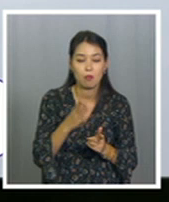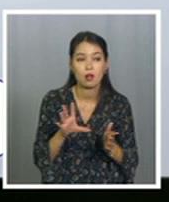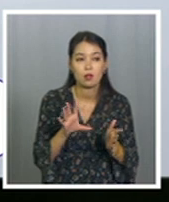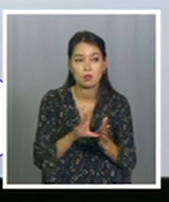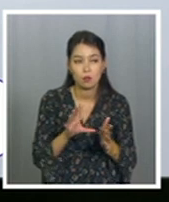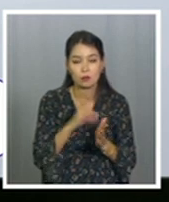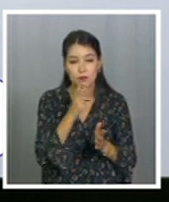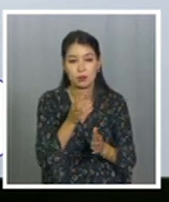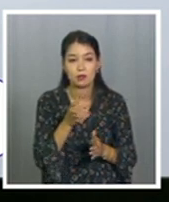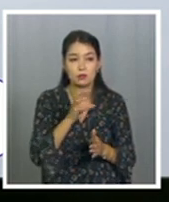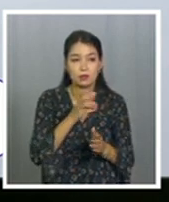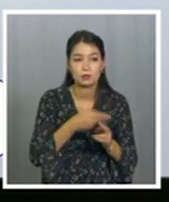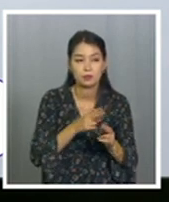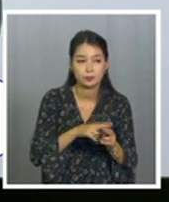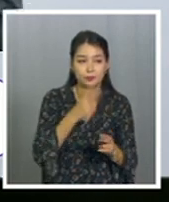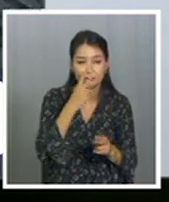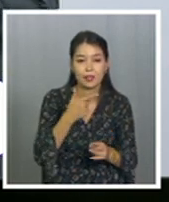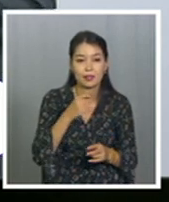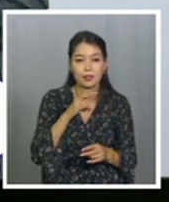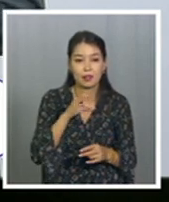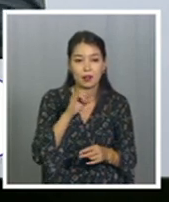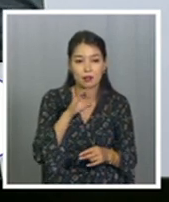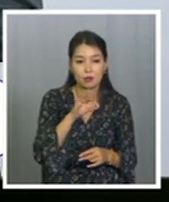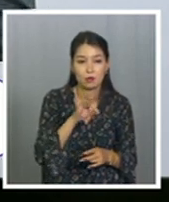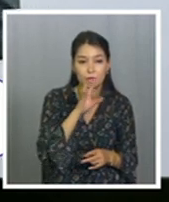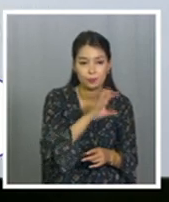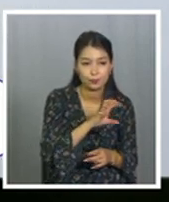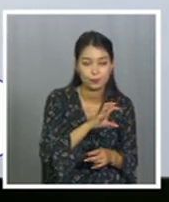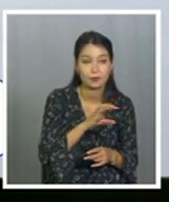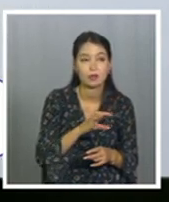айнымалы тоқ генераторына қосамыз. Енді біздің мақсат